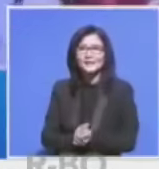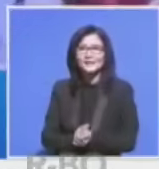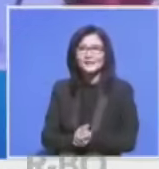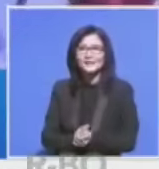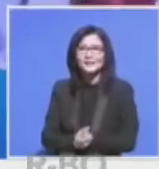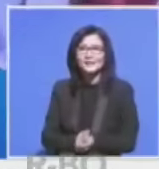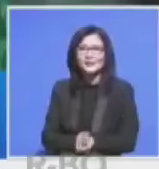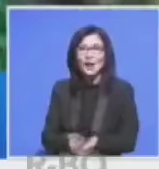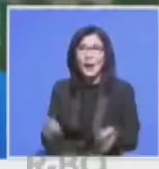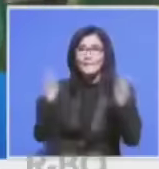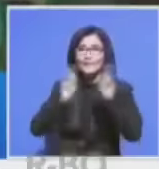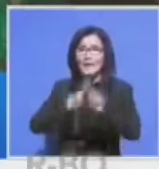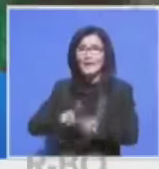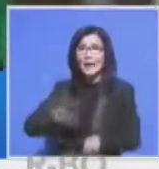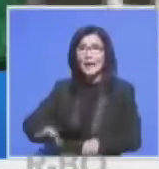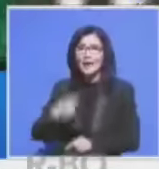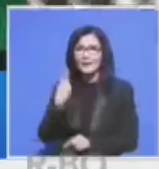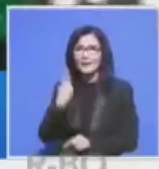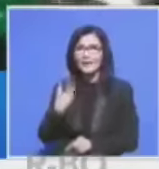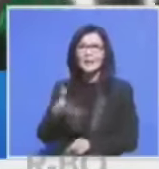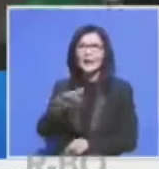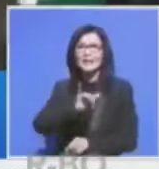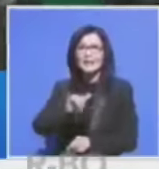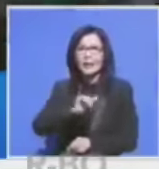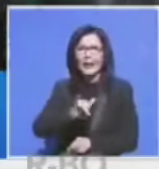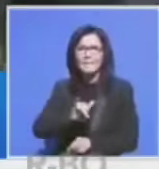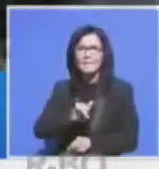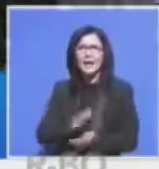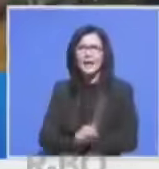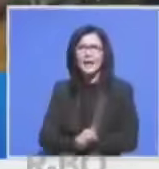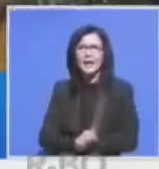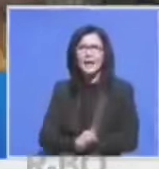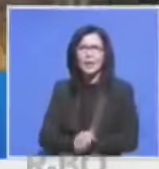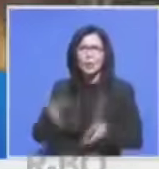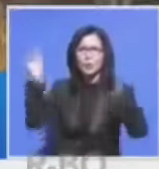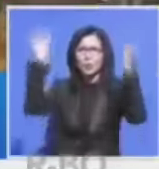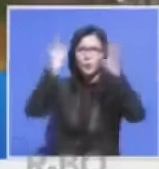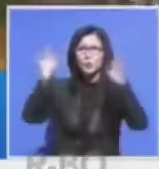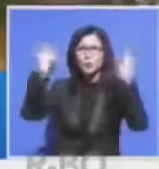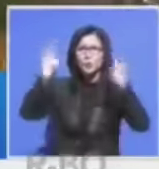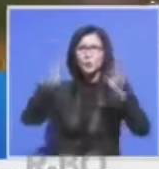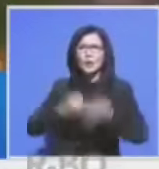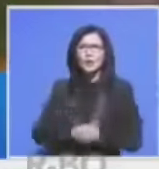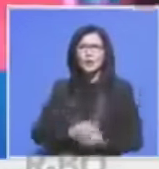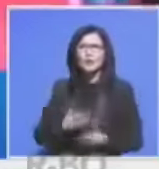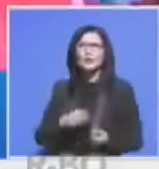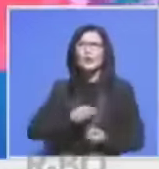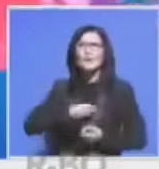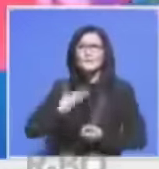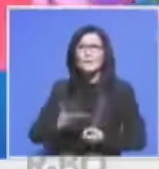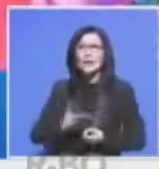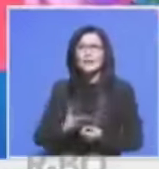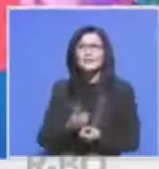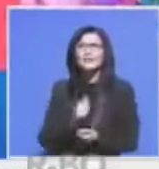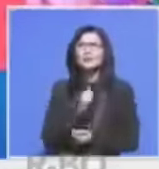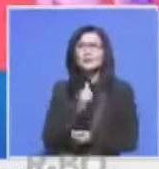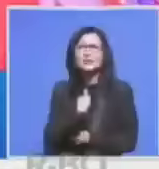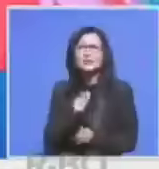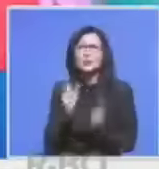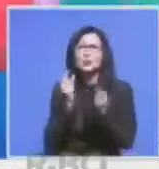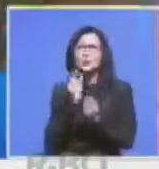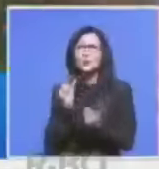juga diwarnai pesta yang tak kalah meriah. Kedua mempelai menilai kemeriahan pesta mereka adalah balas budi untuk rakyat Binuang.